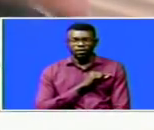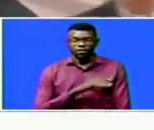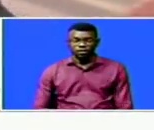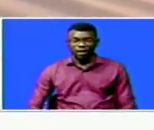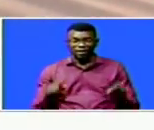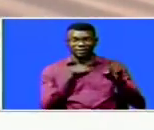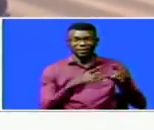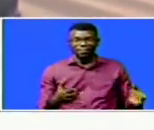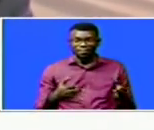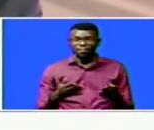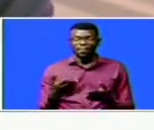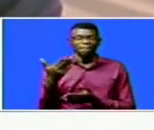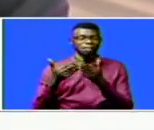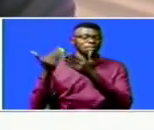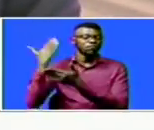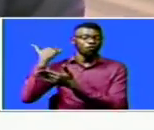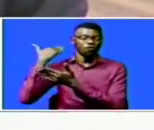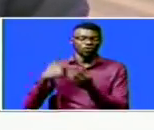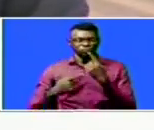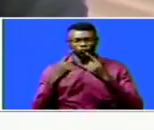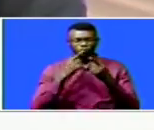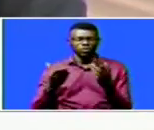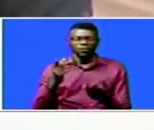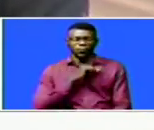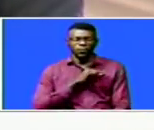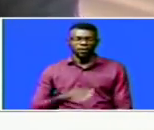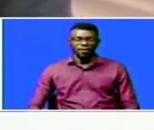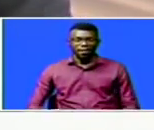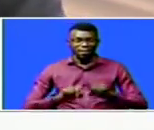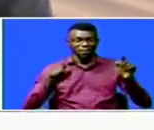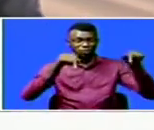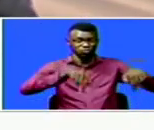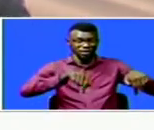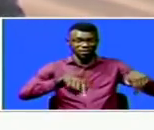na yale ambaye tumesema hapo awali. Leo hii